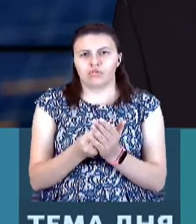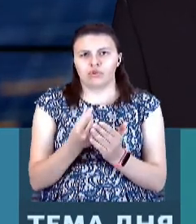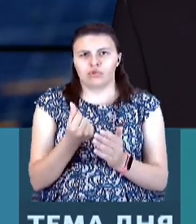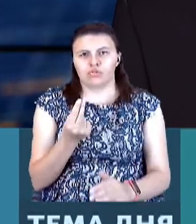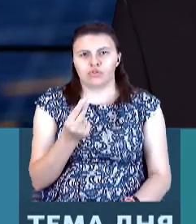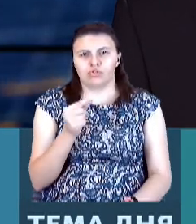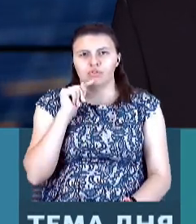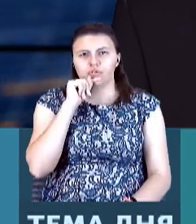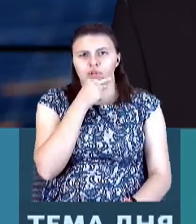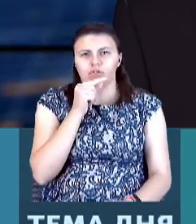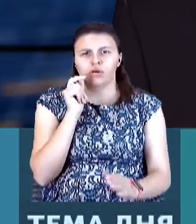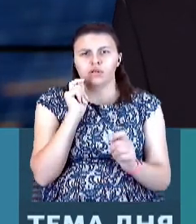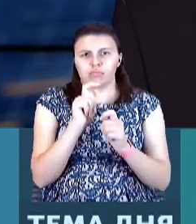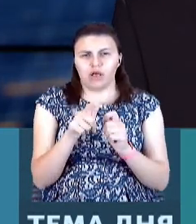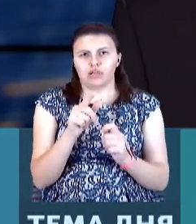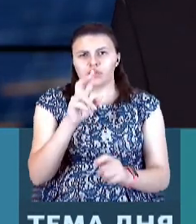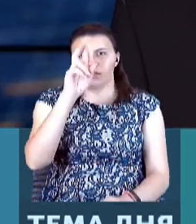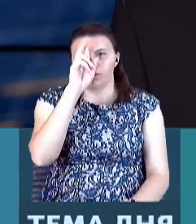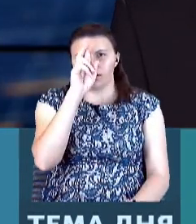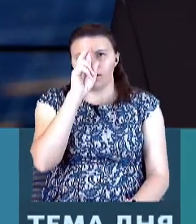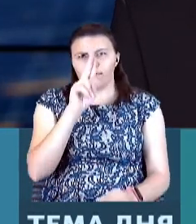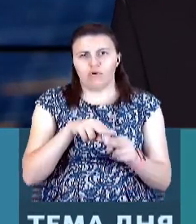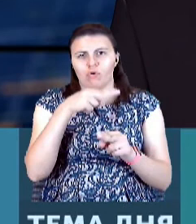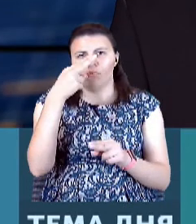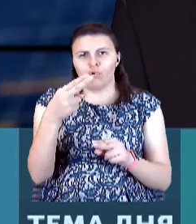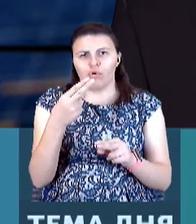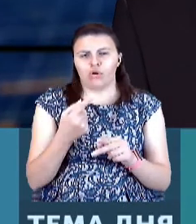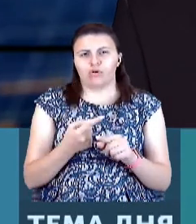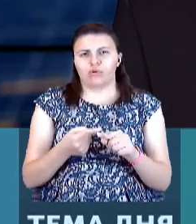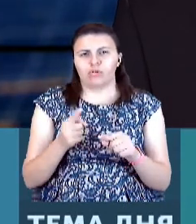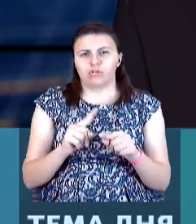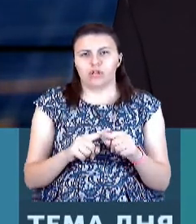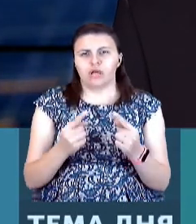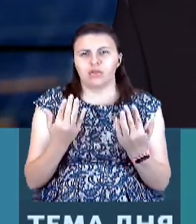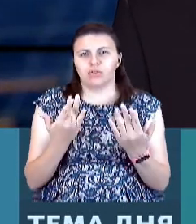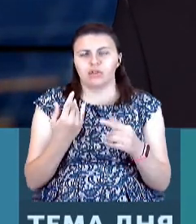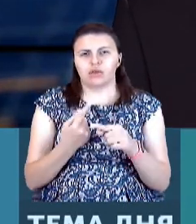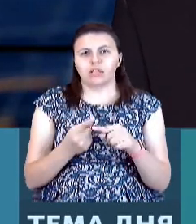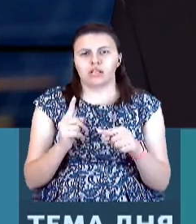зекономили на сплаті державного боргу. От, власне, наскільки це